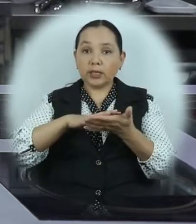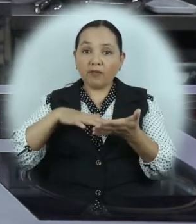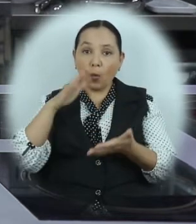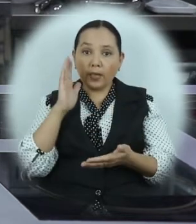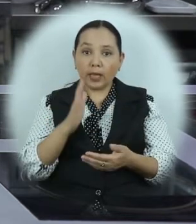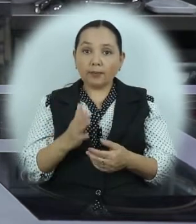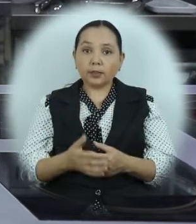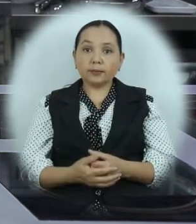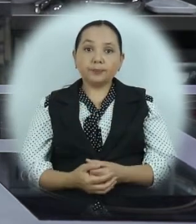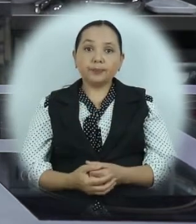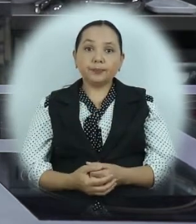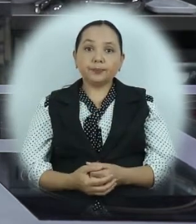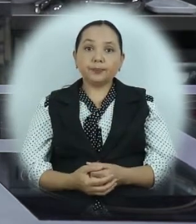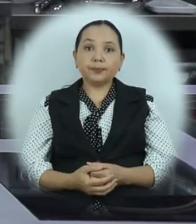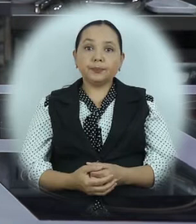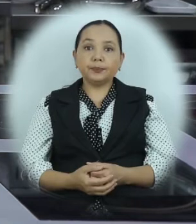etamiz.